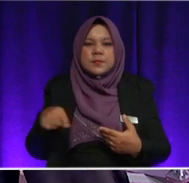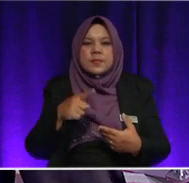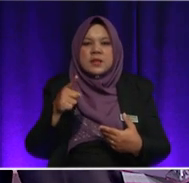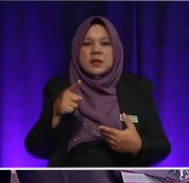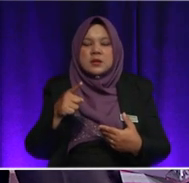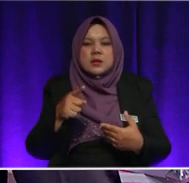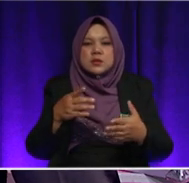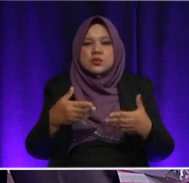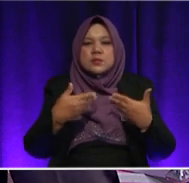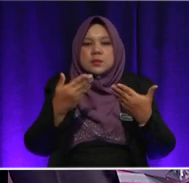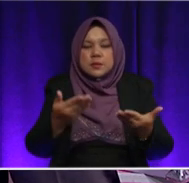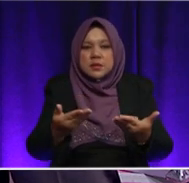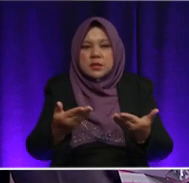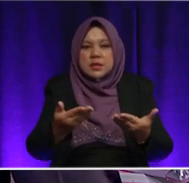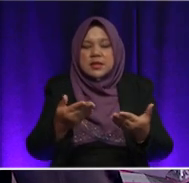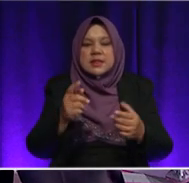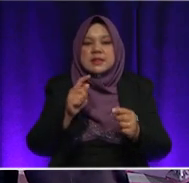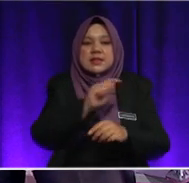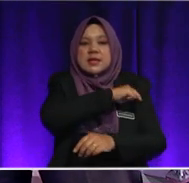turbin jadi tenaga kinetik